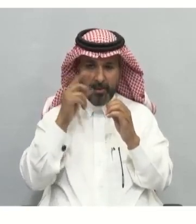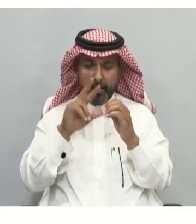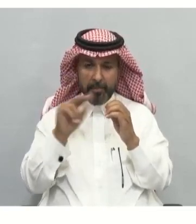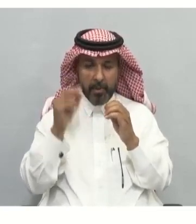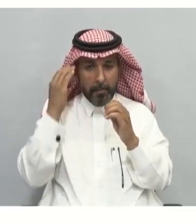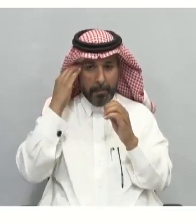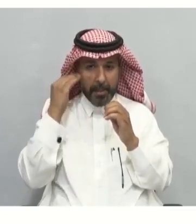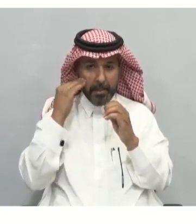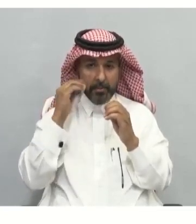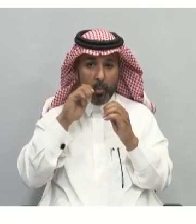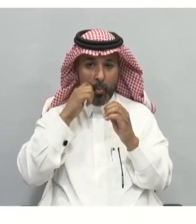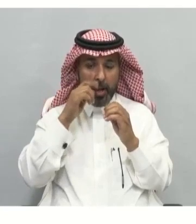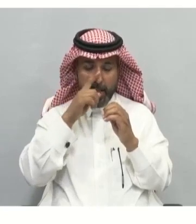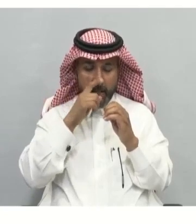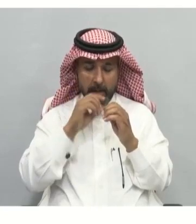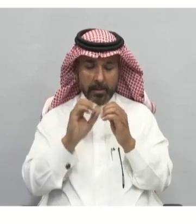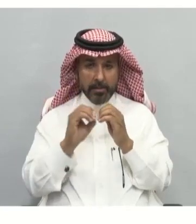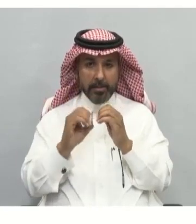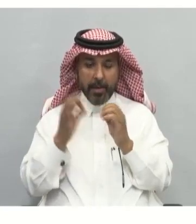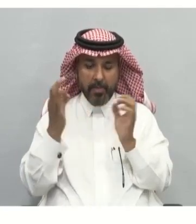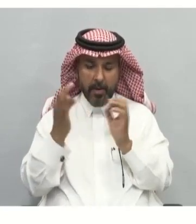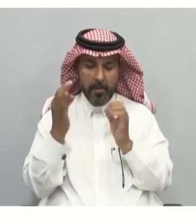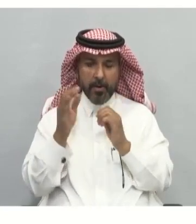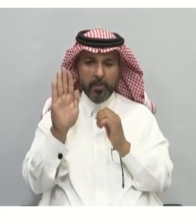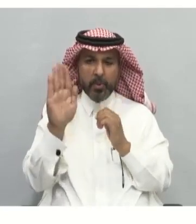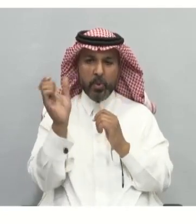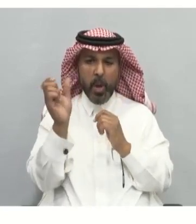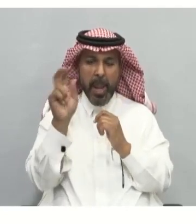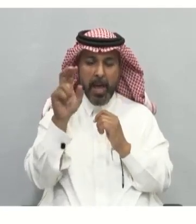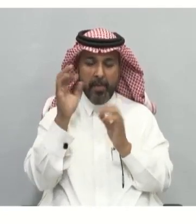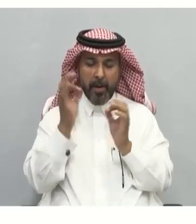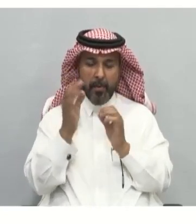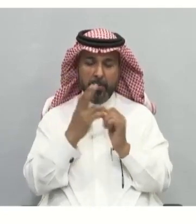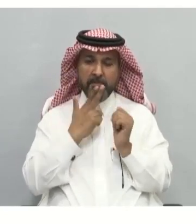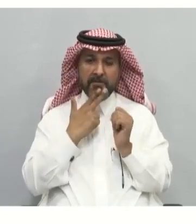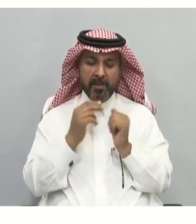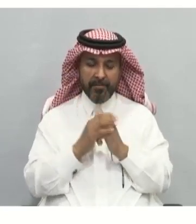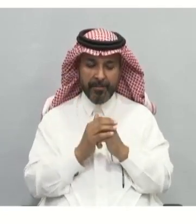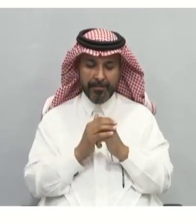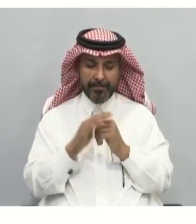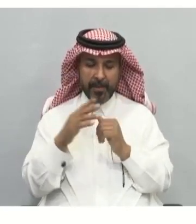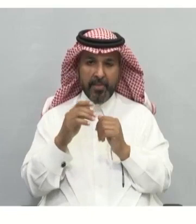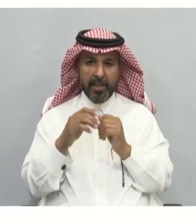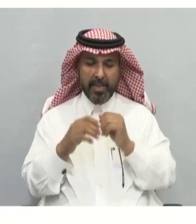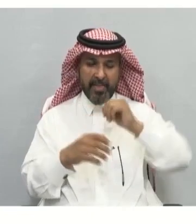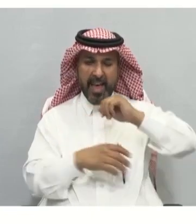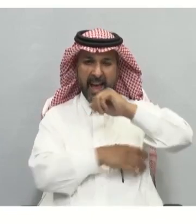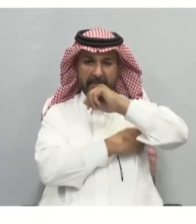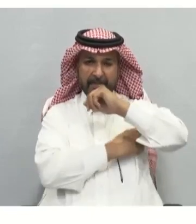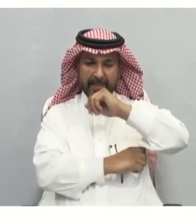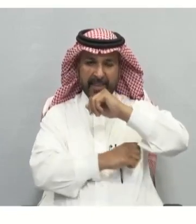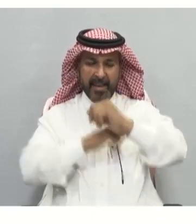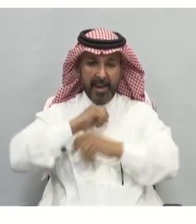النساء فذلك سنه في تقليم الاظفار ومن باب النظافه كذلك من نتف الاباط